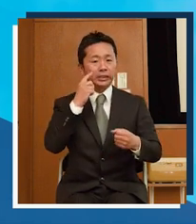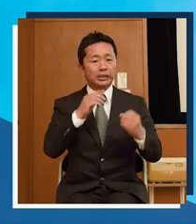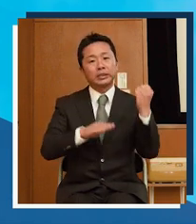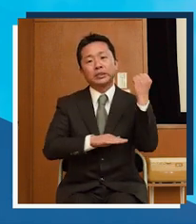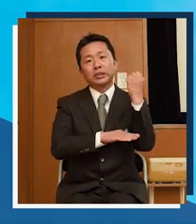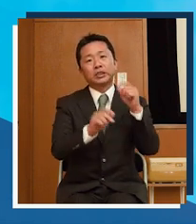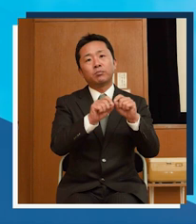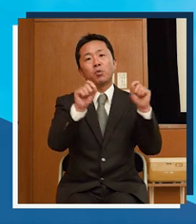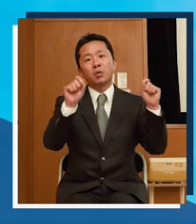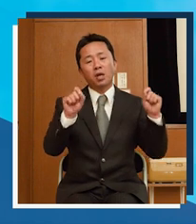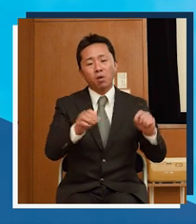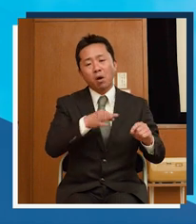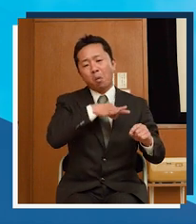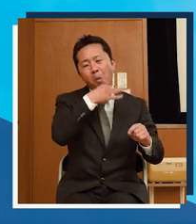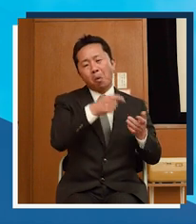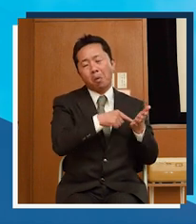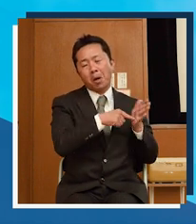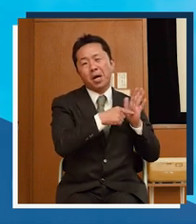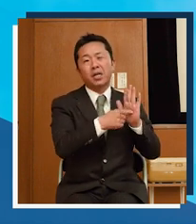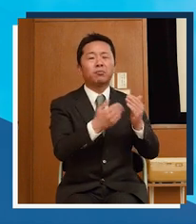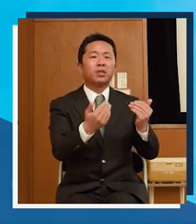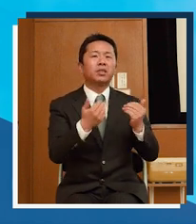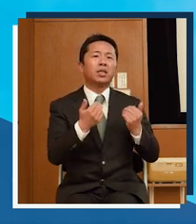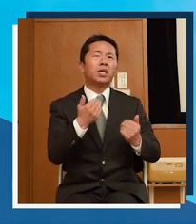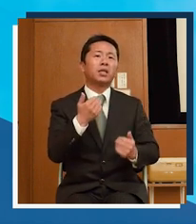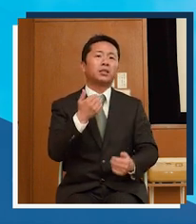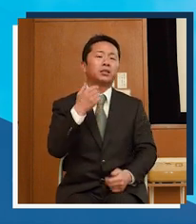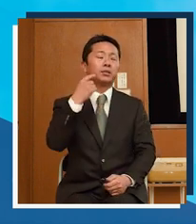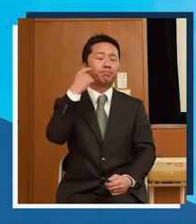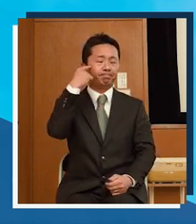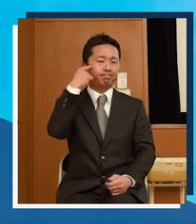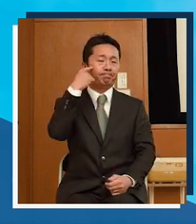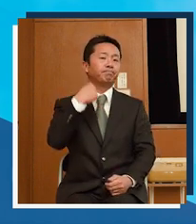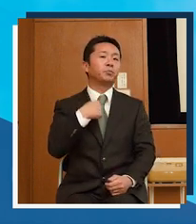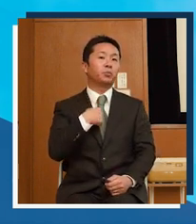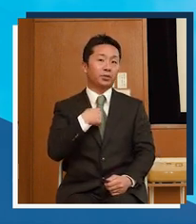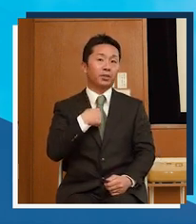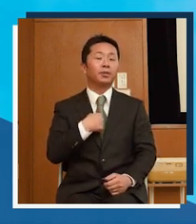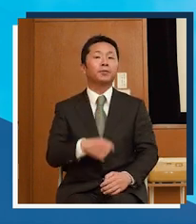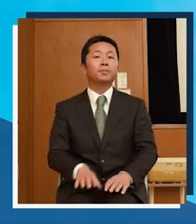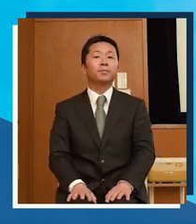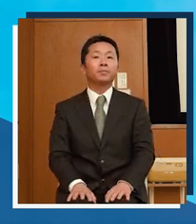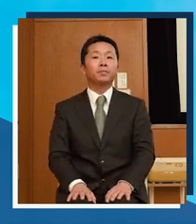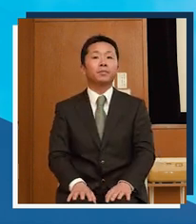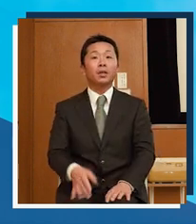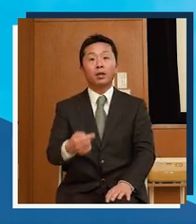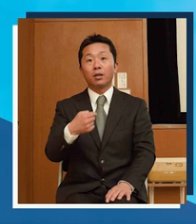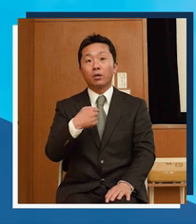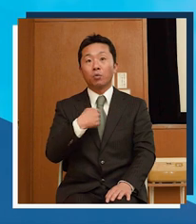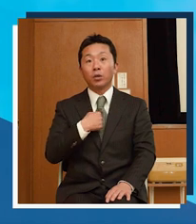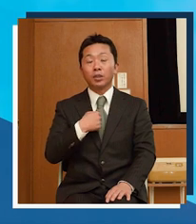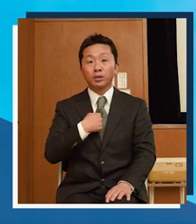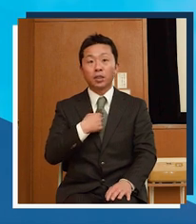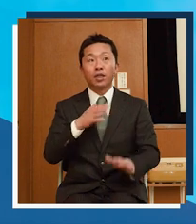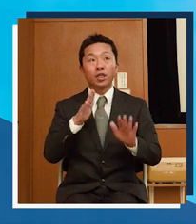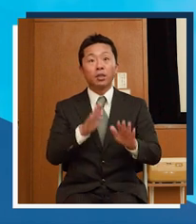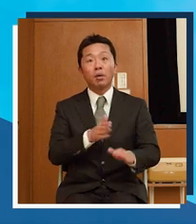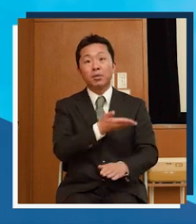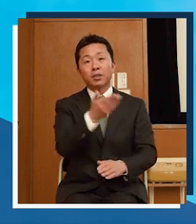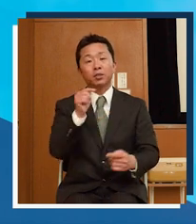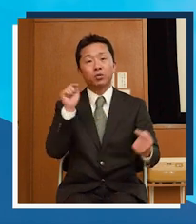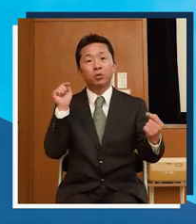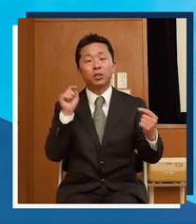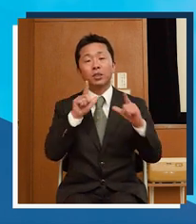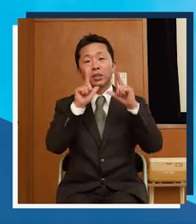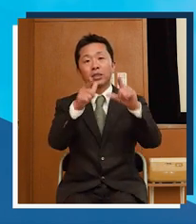もっと声を上げていかないこといけないなっていうのを重要視しましたそして私が今ここでお伝えしたいの